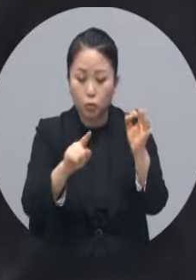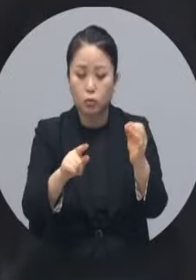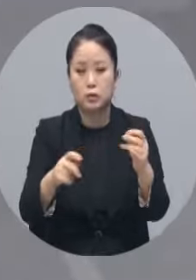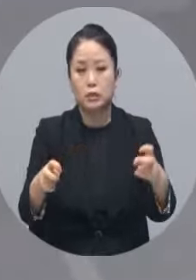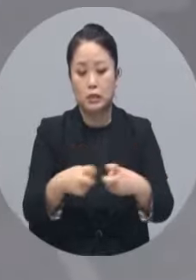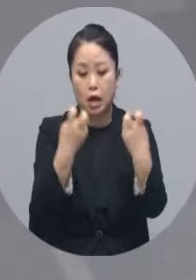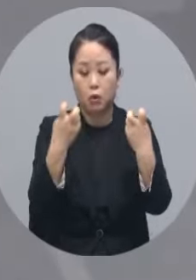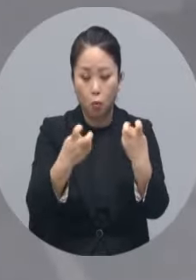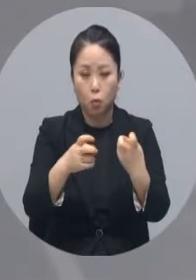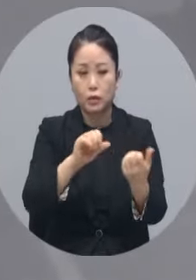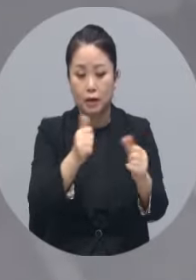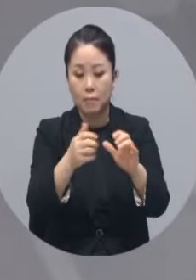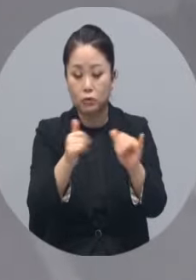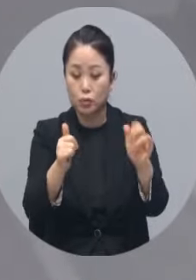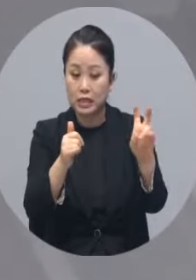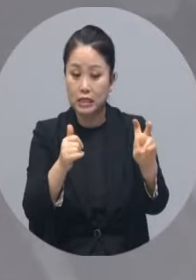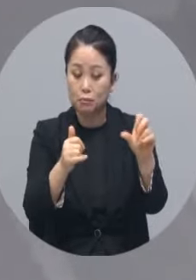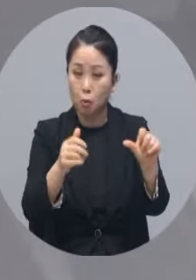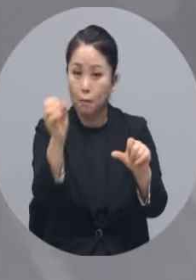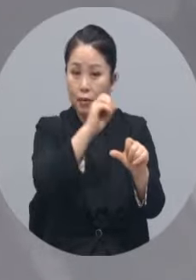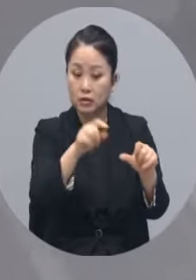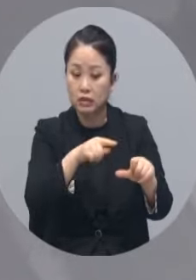25%가량이 고령 운전자와 관련한 사고였습니다. 이슈 분석 김윤아입니다.